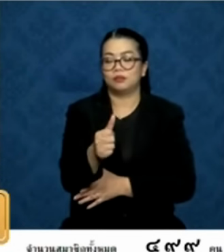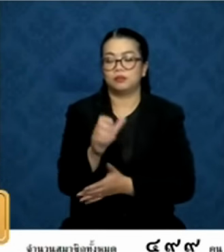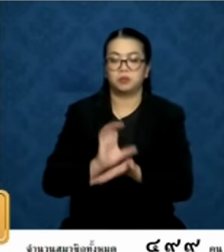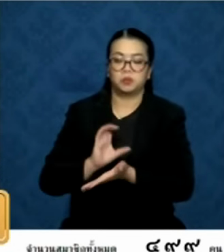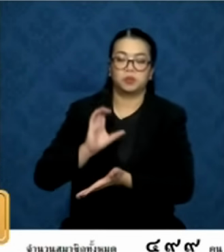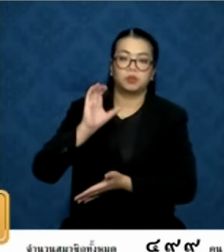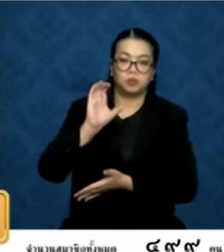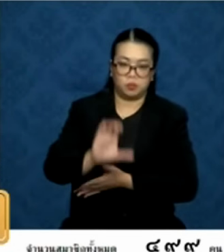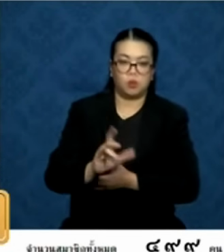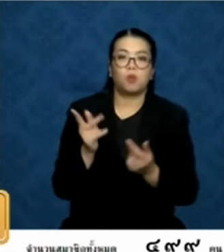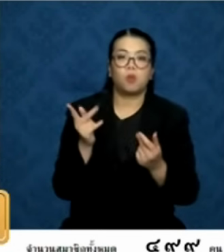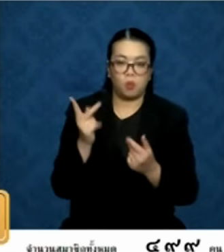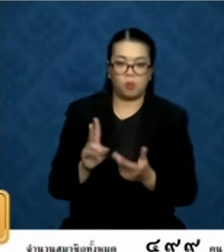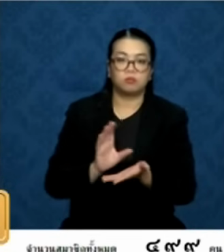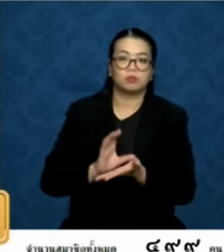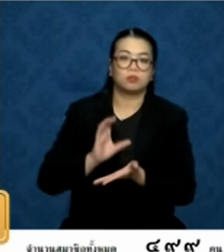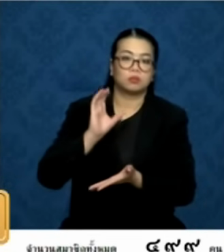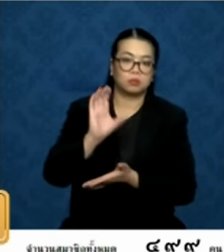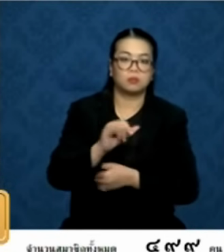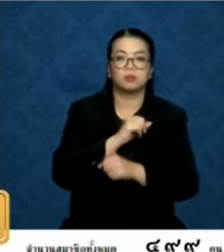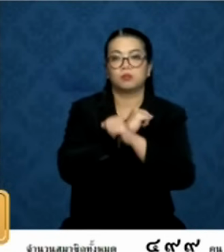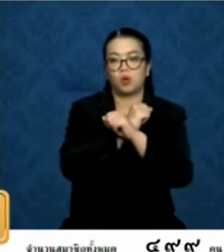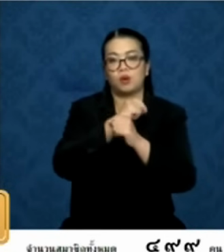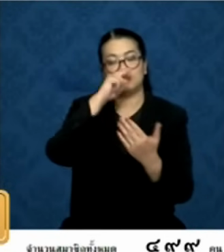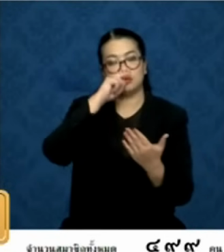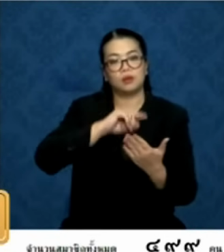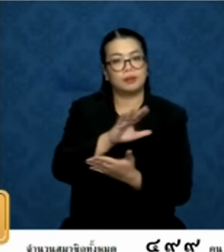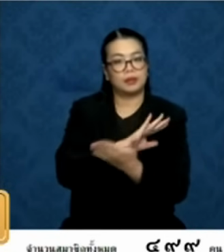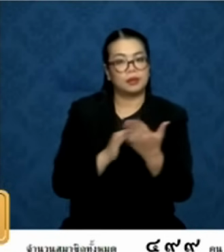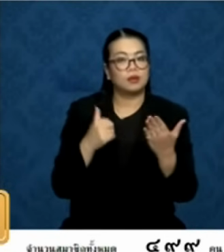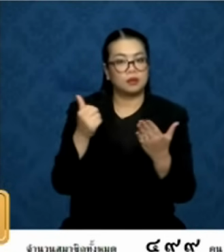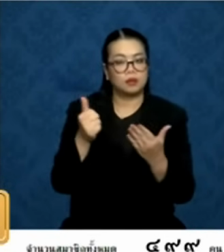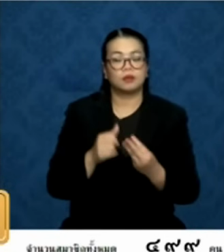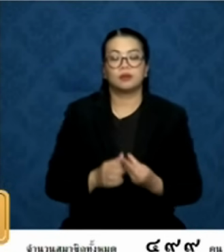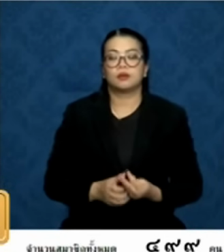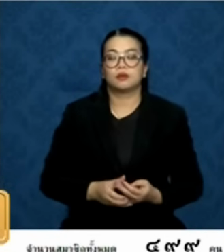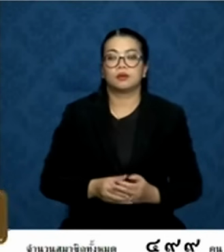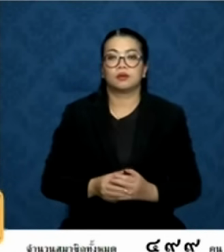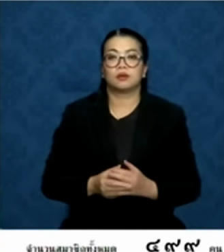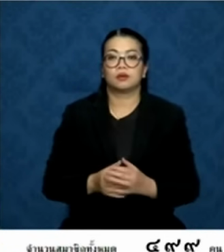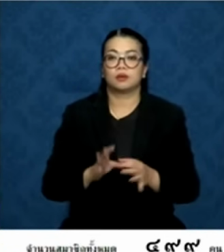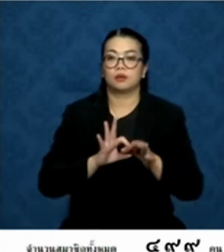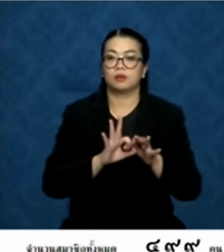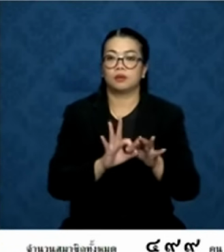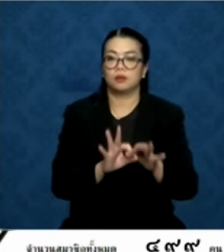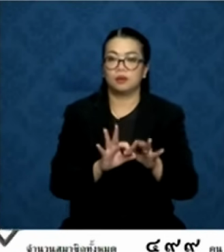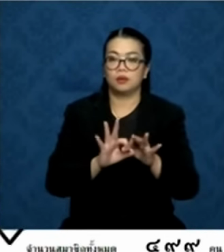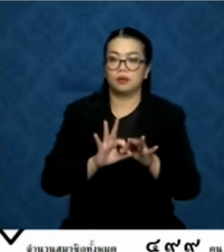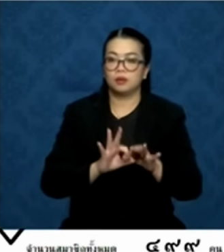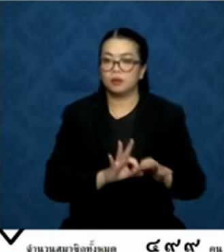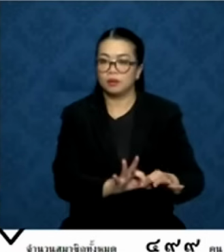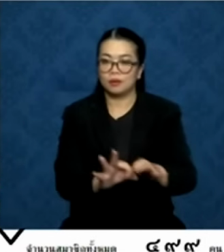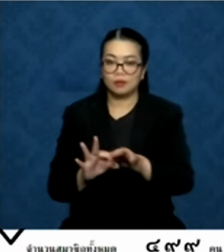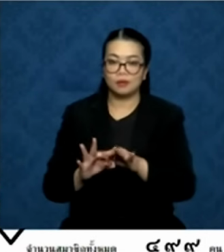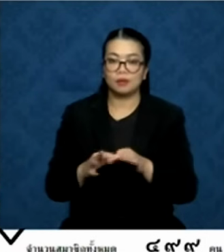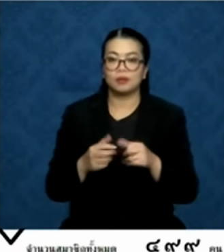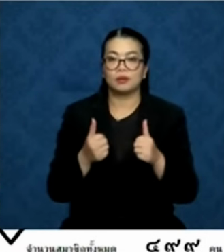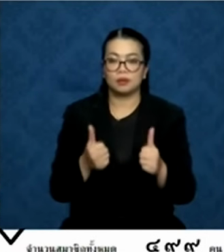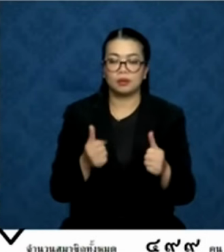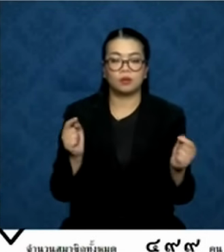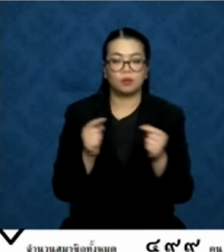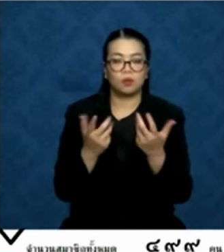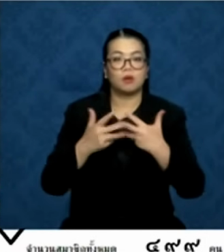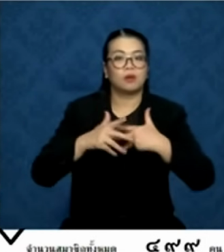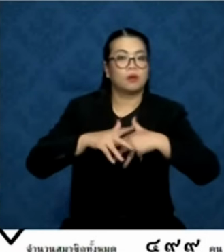ามีความพร้อมด้านการป้องกันประเทศการดำรงไว้ซึ่งความสัมพันธ์อันดีและความร่วม